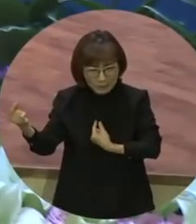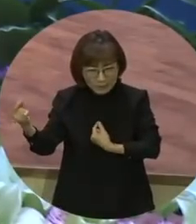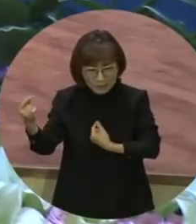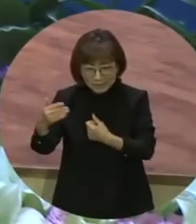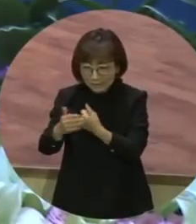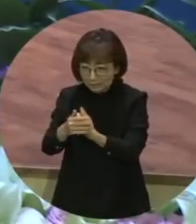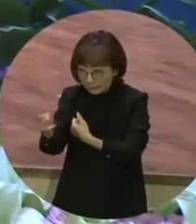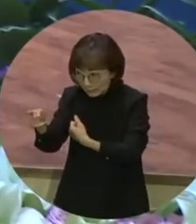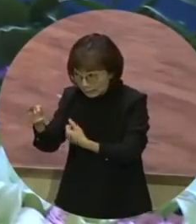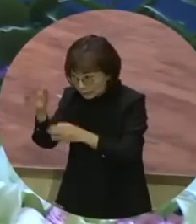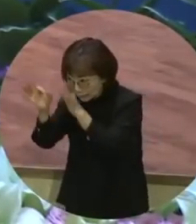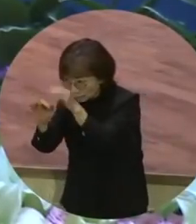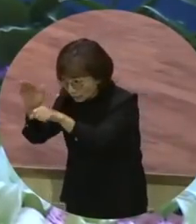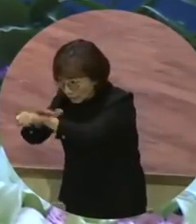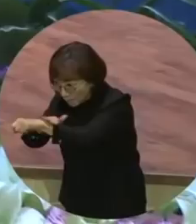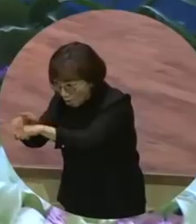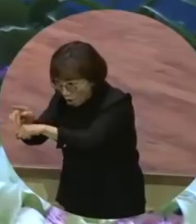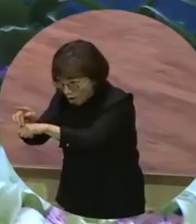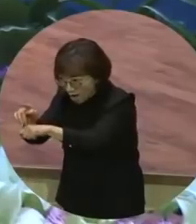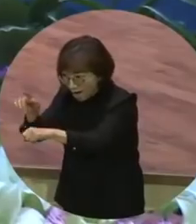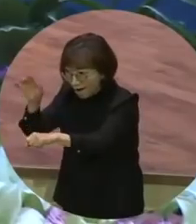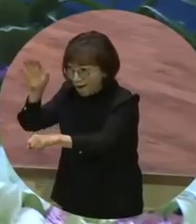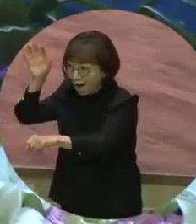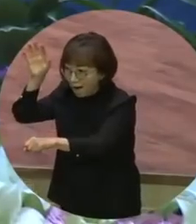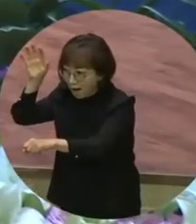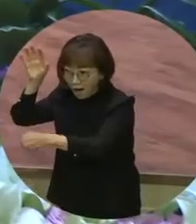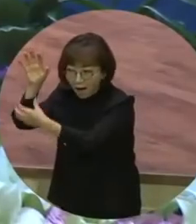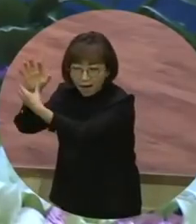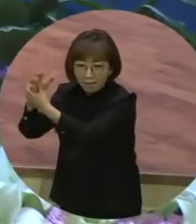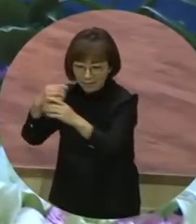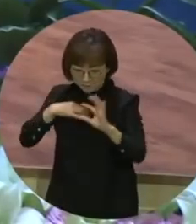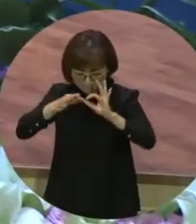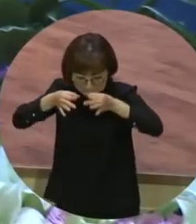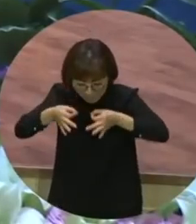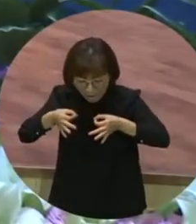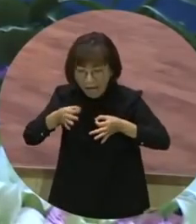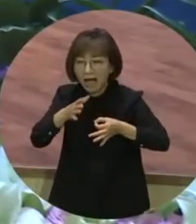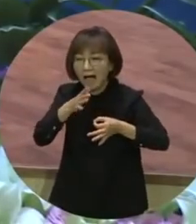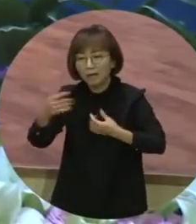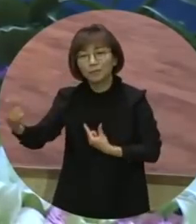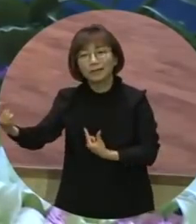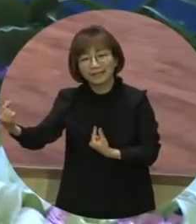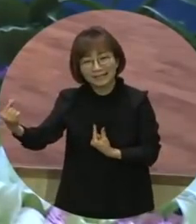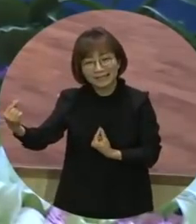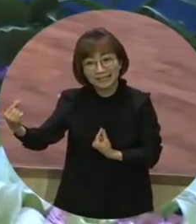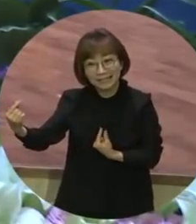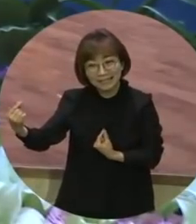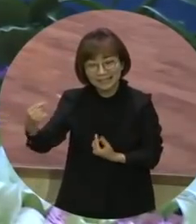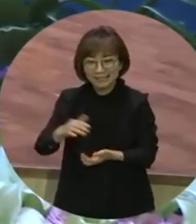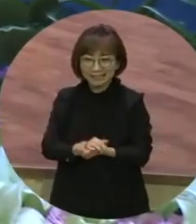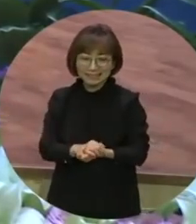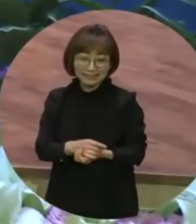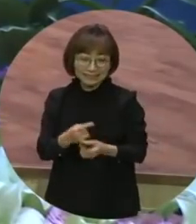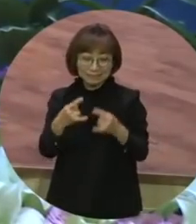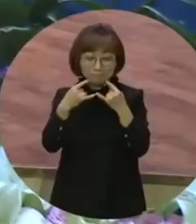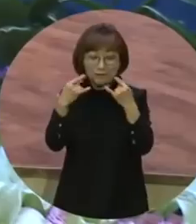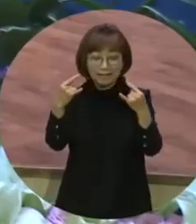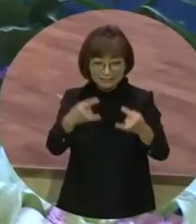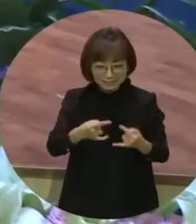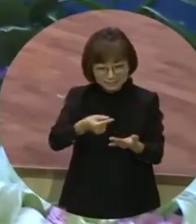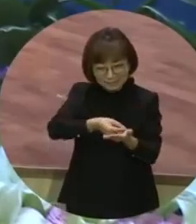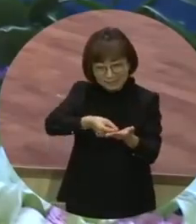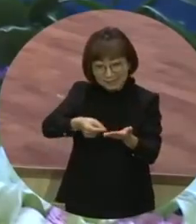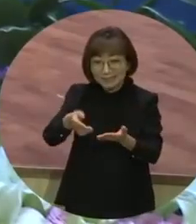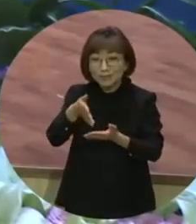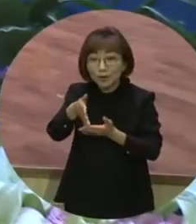돼. 판단하고 비판하고 흉보지 말고. 프랑스 작가 쥘 르나르라는 분이 있어요.